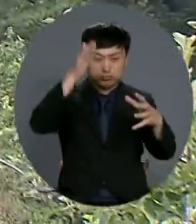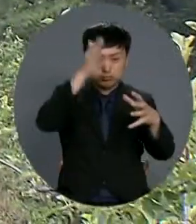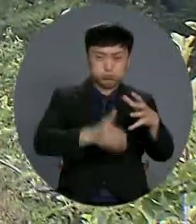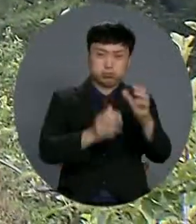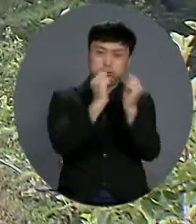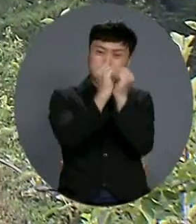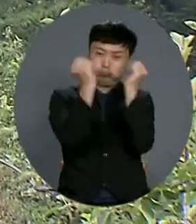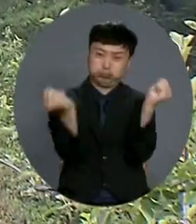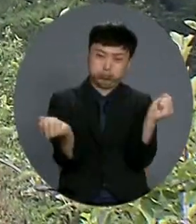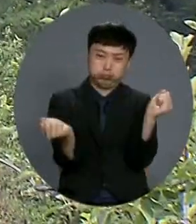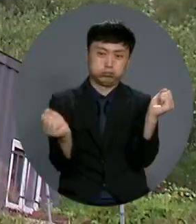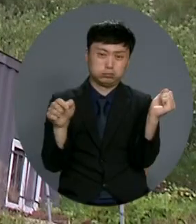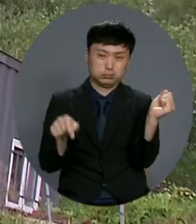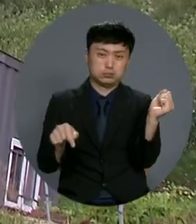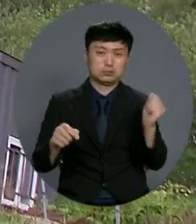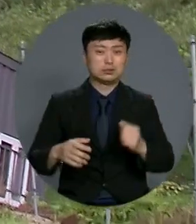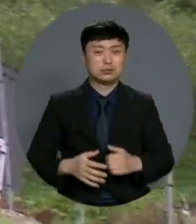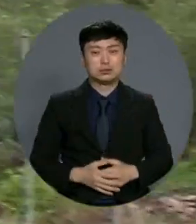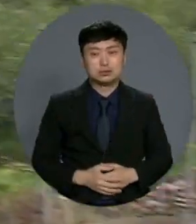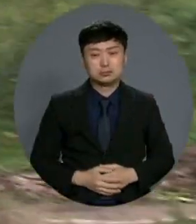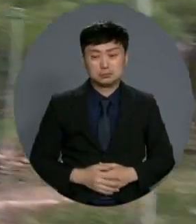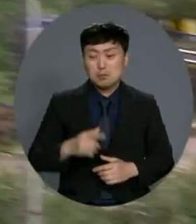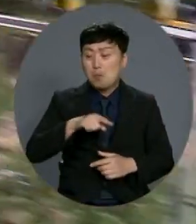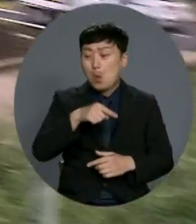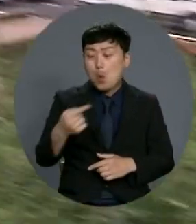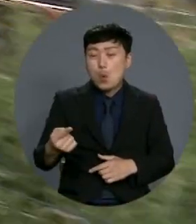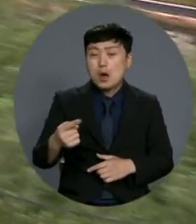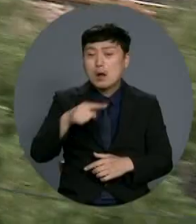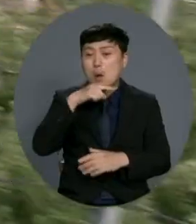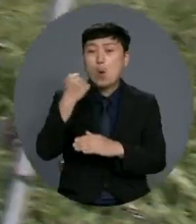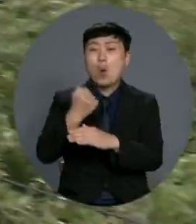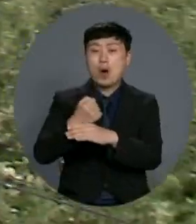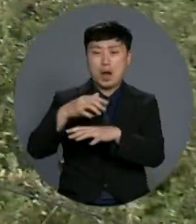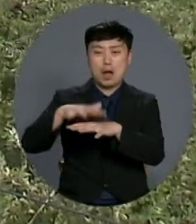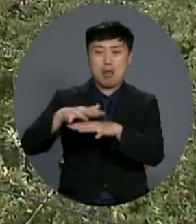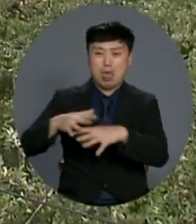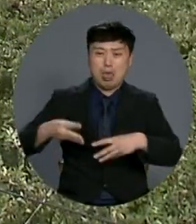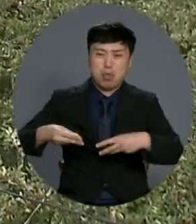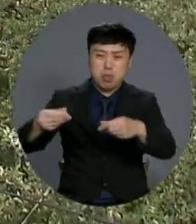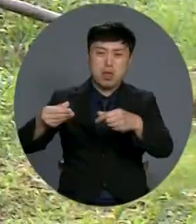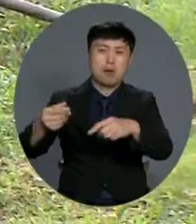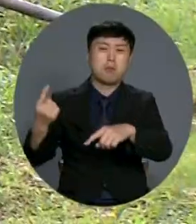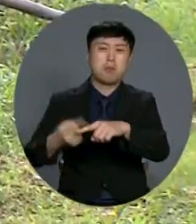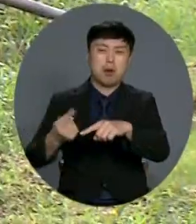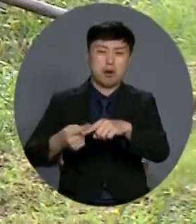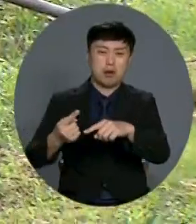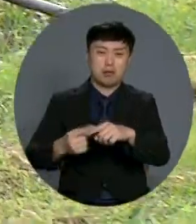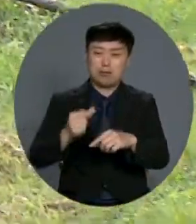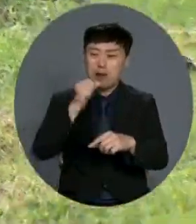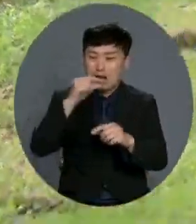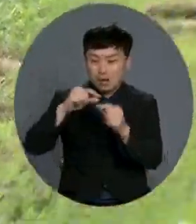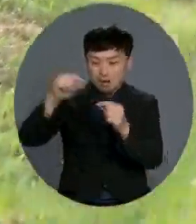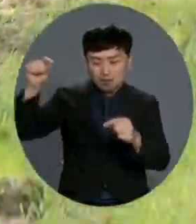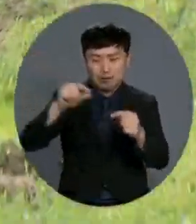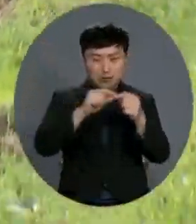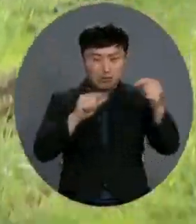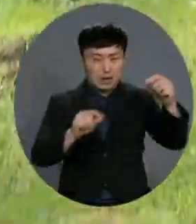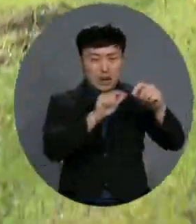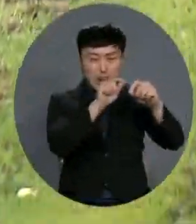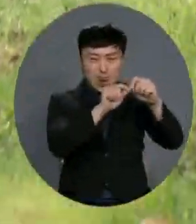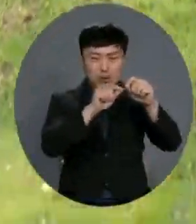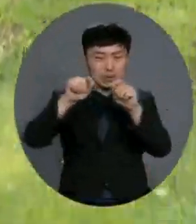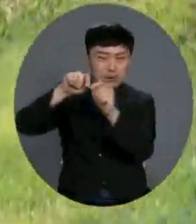힘없이 쓰러졌습니다. 바로 옆 사과밭은 그야말로 쑥대밭이 됐습니다. 지주대와 와이어로 꽁꽁